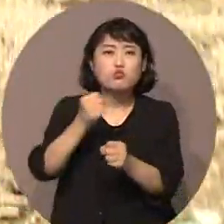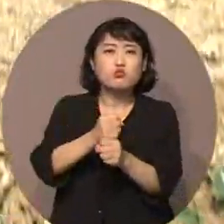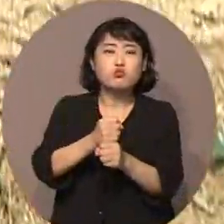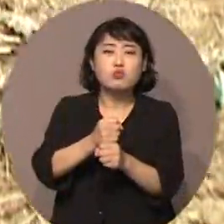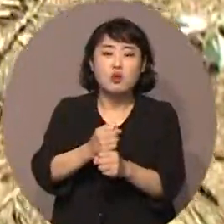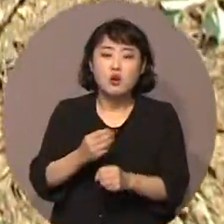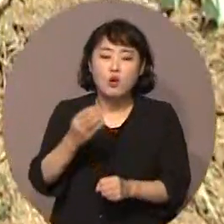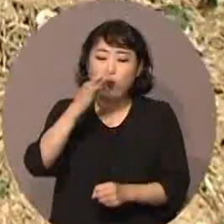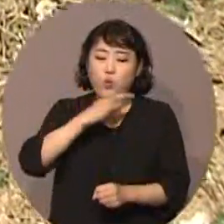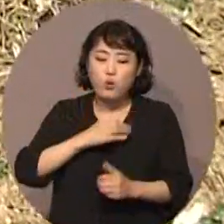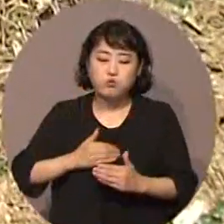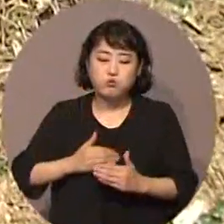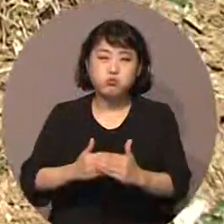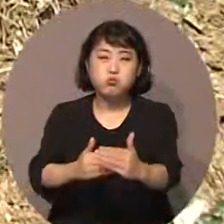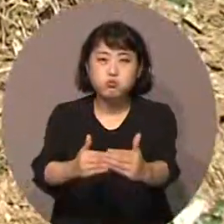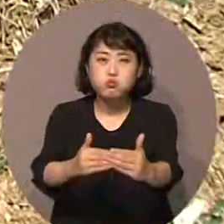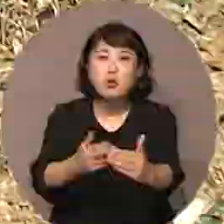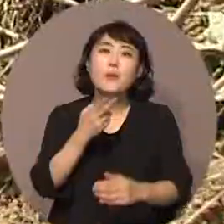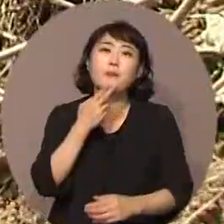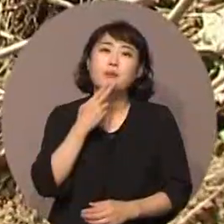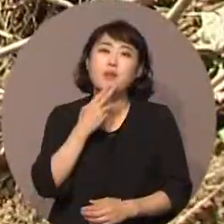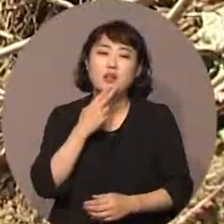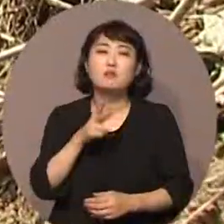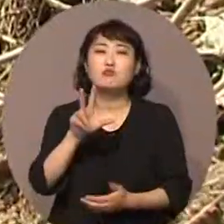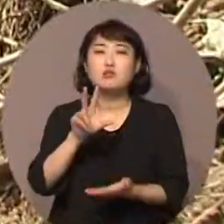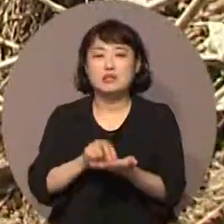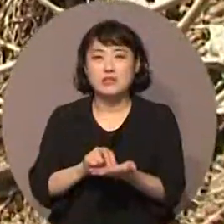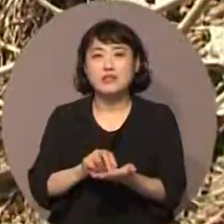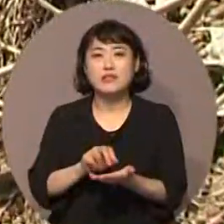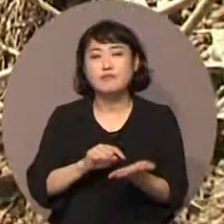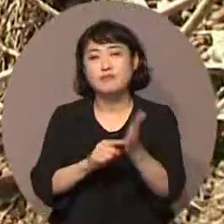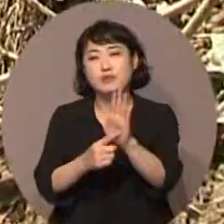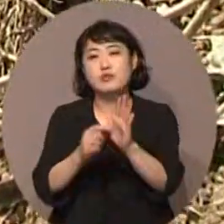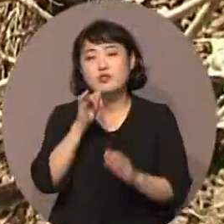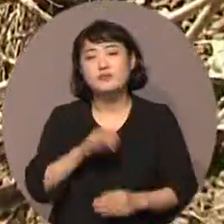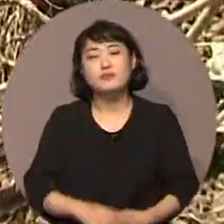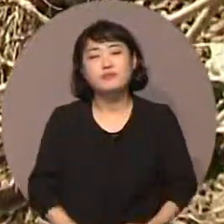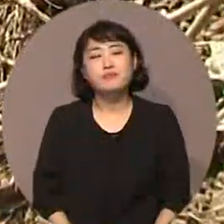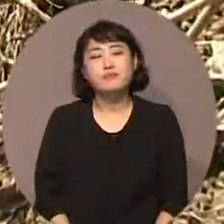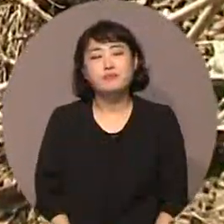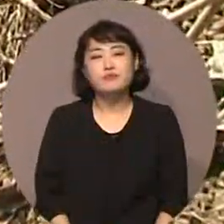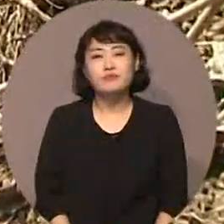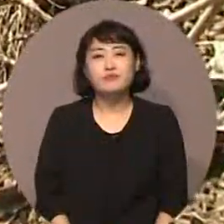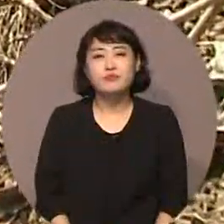효율적으로 이뤄지지 않고 있는 게 아니냐는 지적도 나옵니다. MBC 뉴스 고병권입니다.